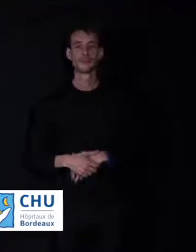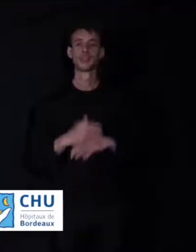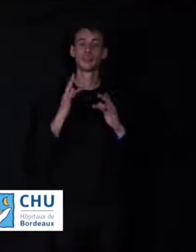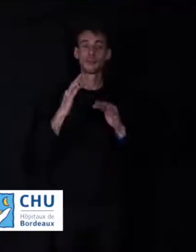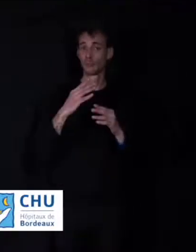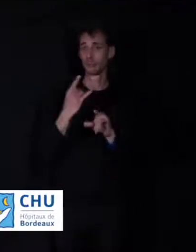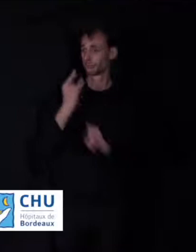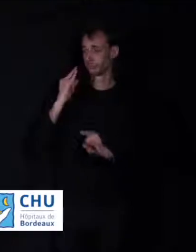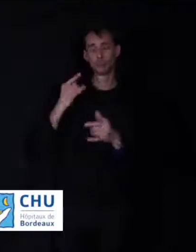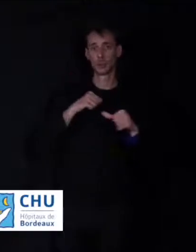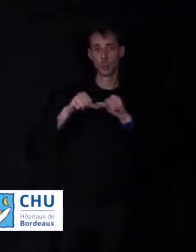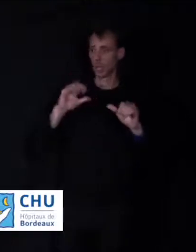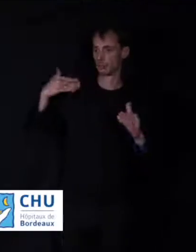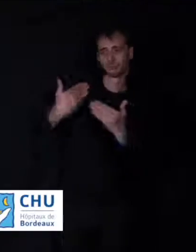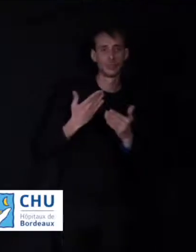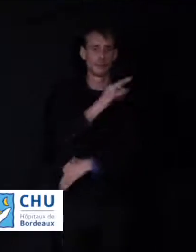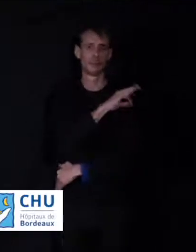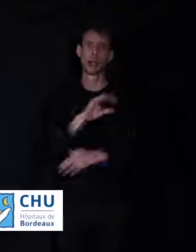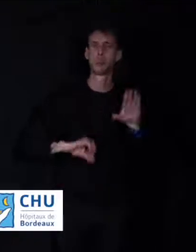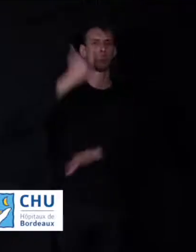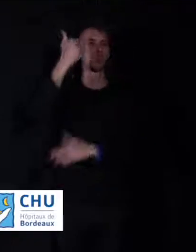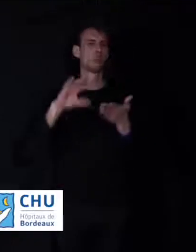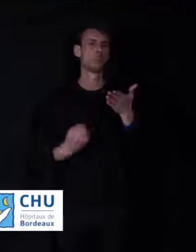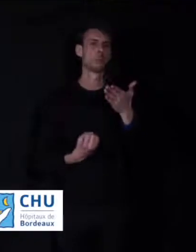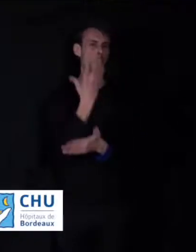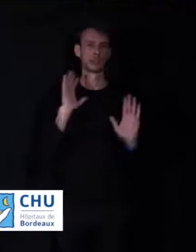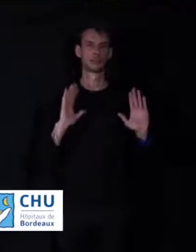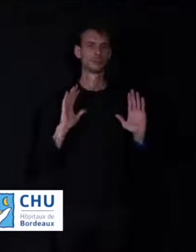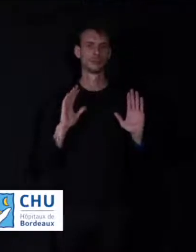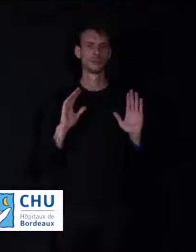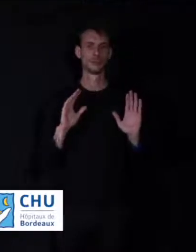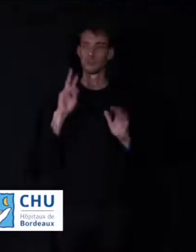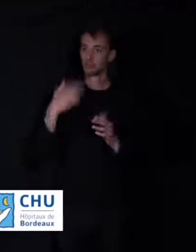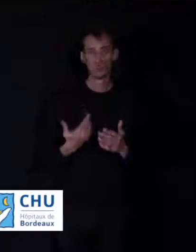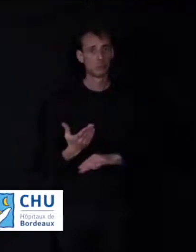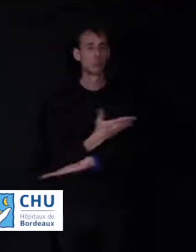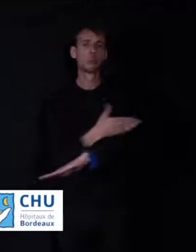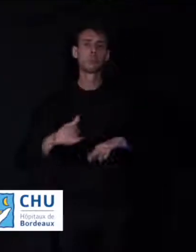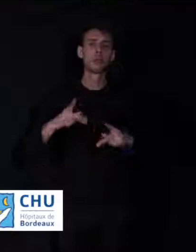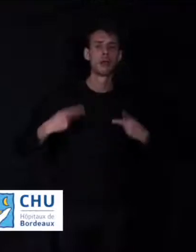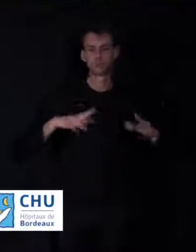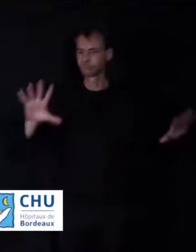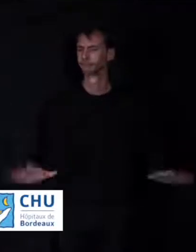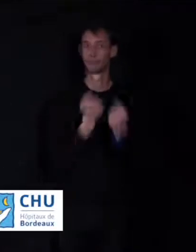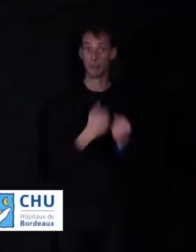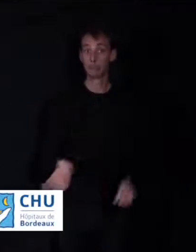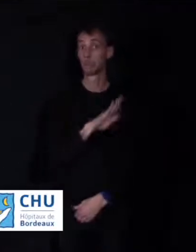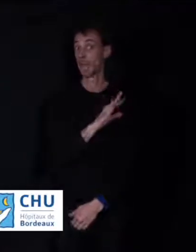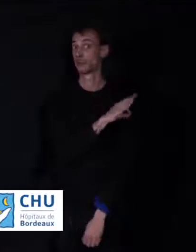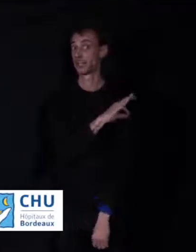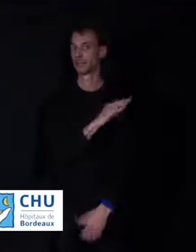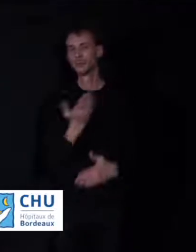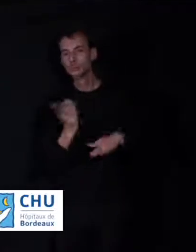l'histoire moderne. Elle sauve chaque année des millions de vies par le monde. Pourtant, sa pratique est contestée, notamment dans notre